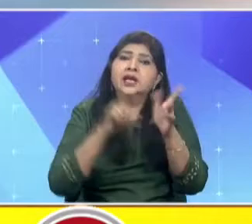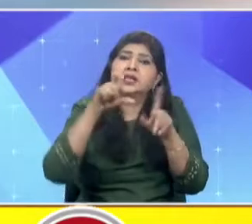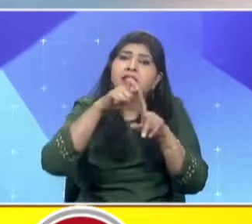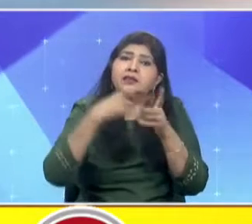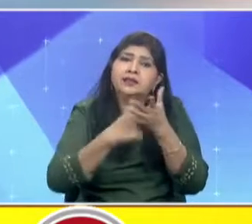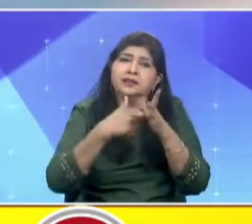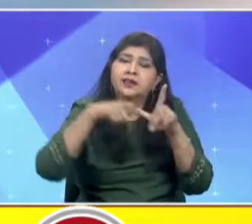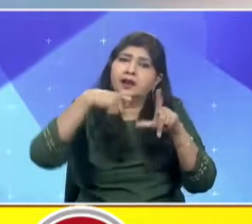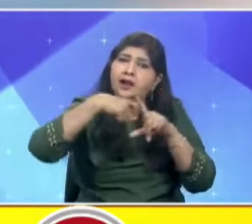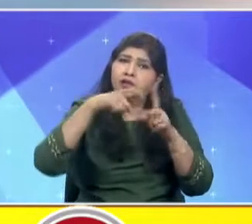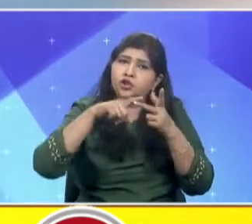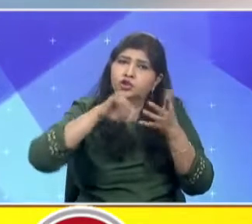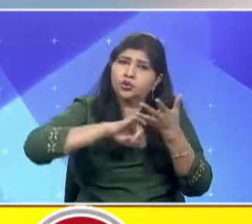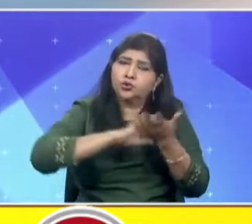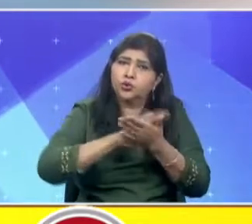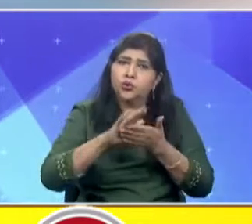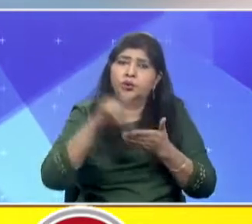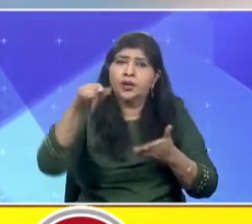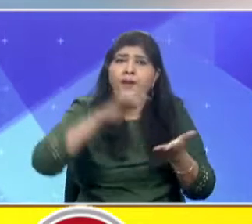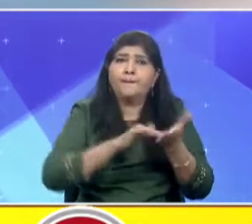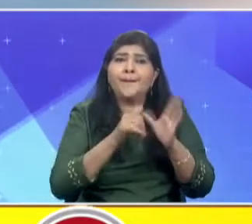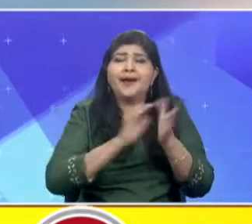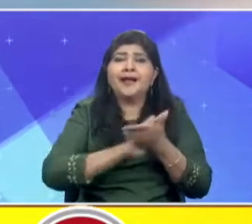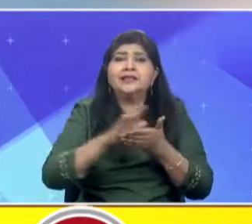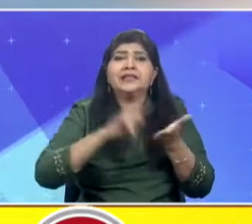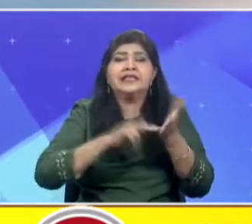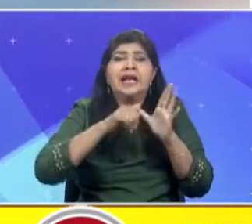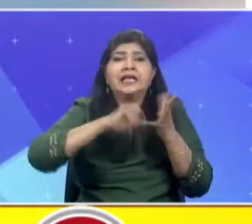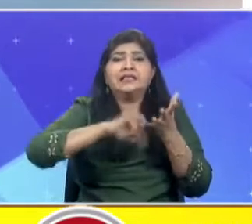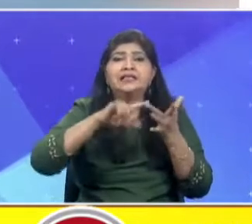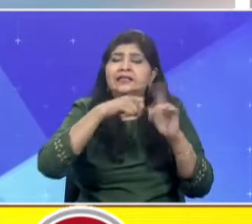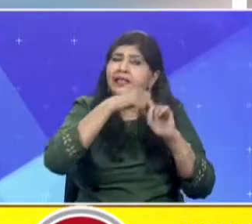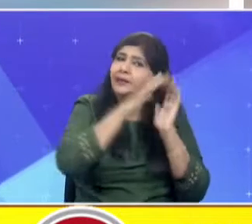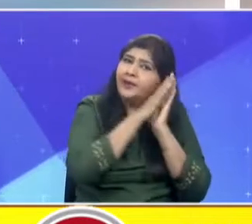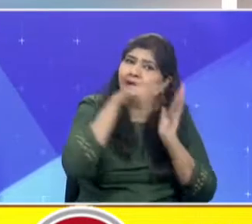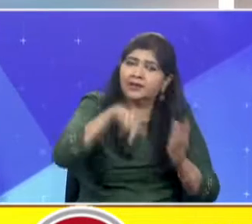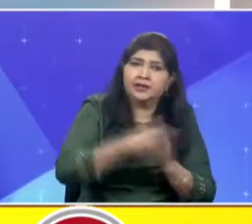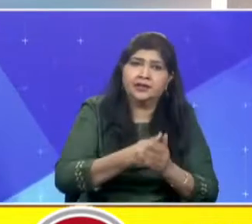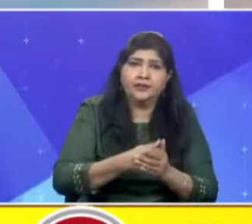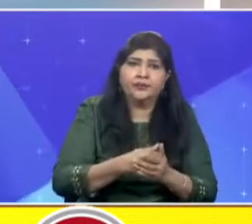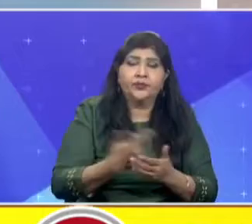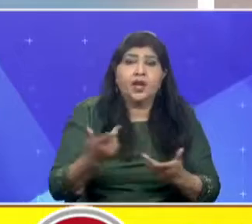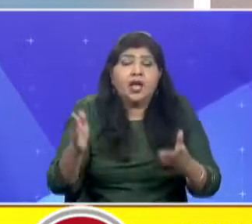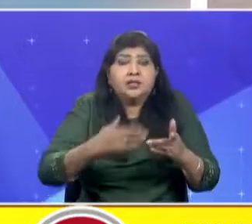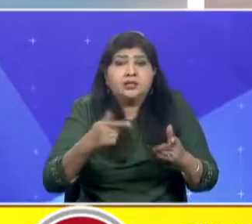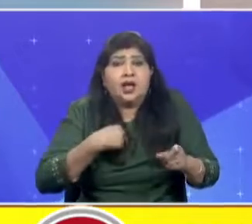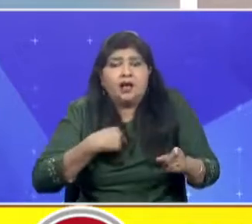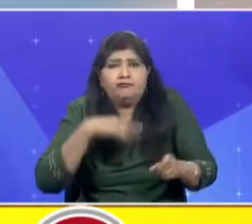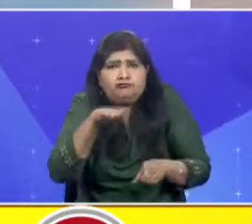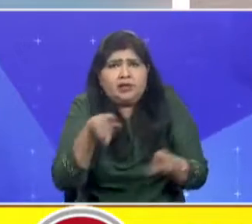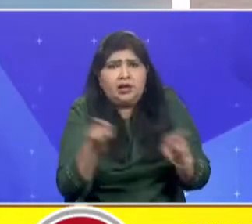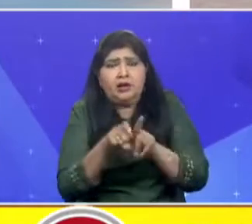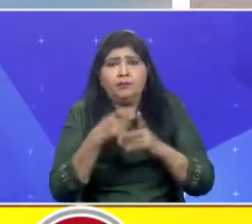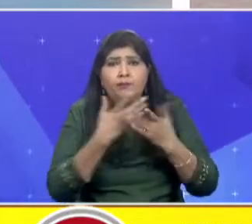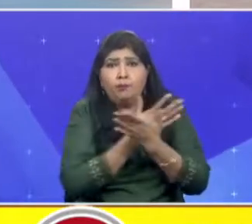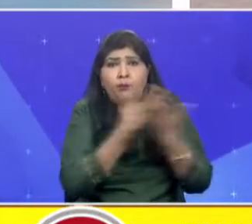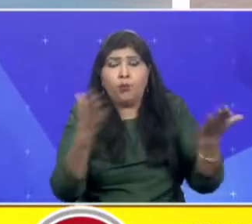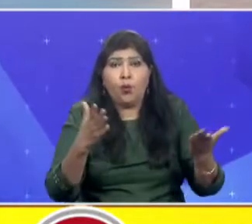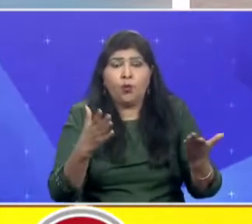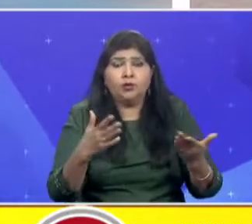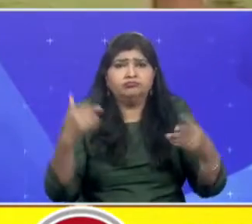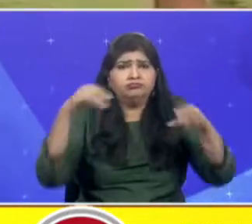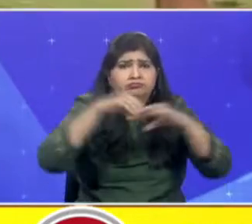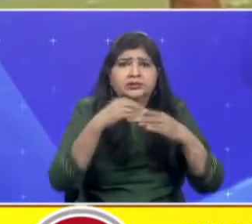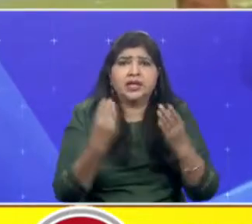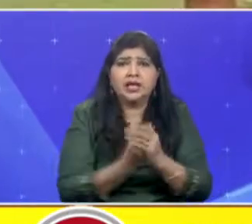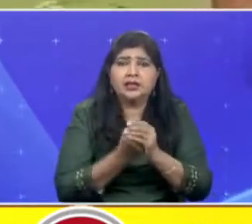जी। ये महाराष्ट्र में नासिक में रहते हैं। चंद्रकिशोर जी का स्वच्छता को लेकर संकल्प बहुत गहरा